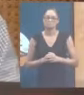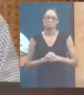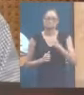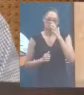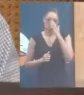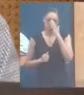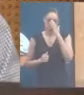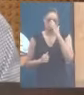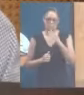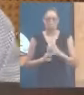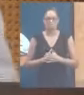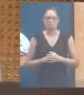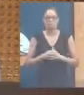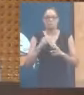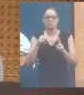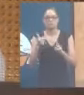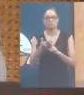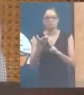Réponse, s'il vous plaît.